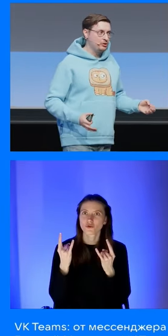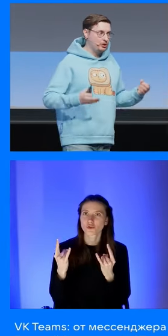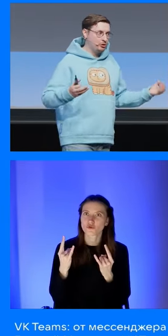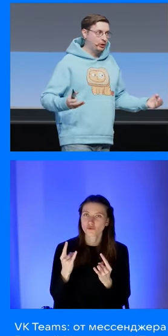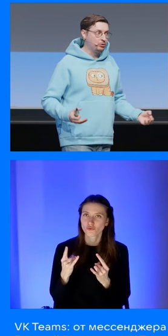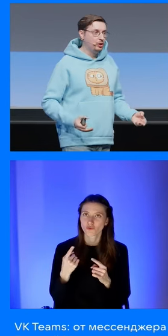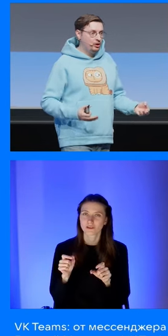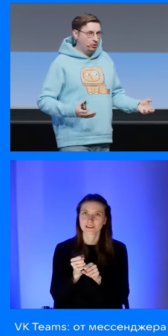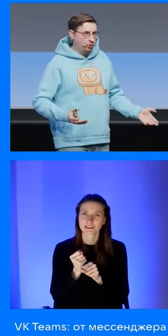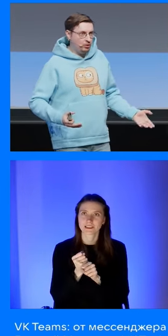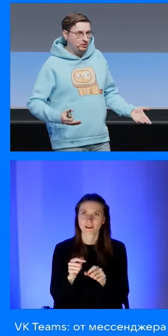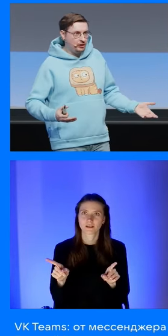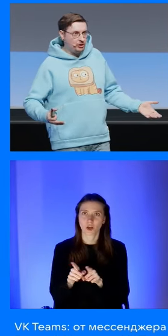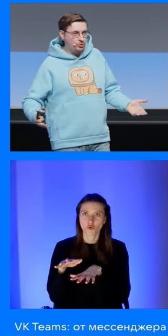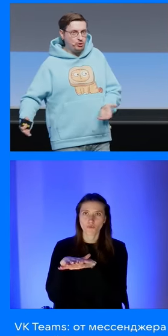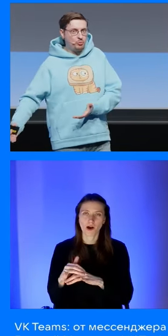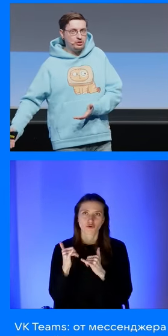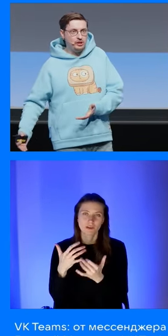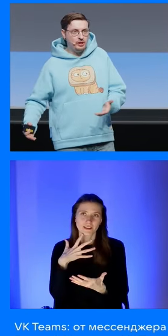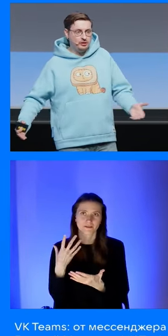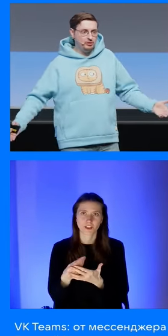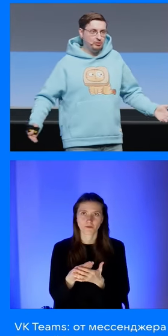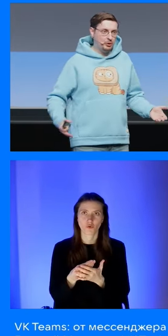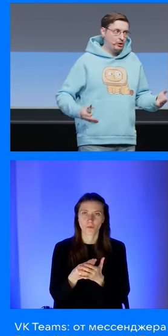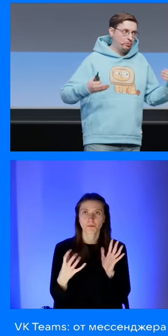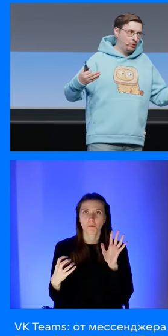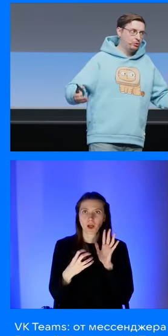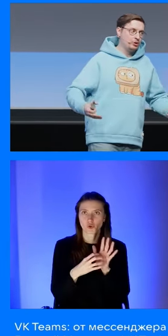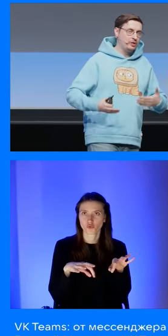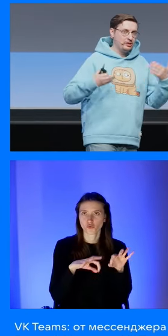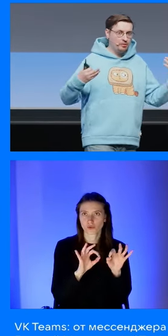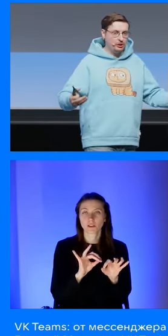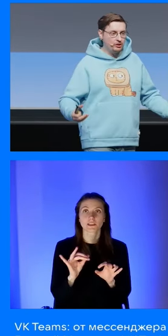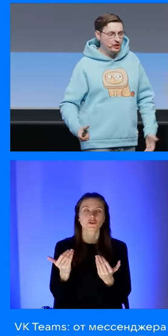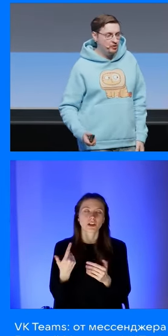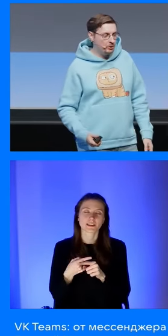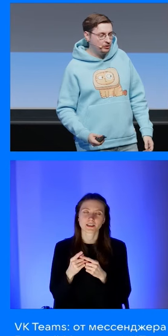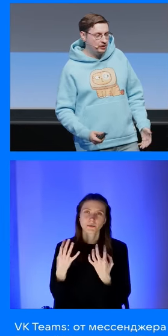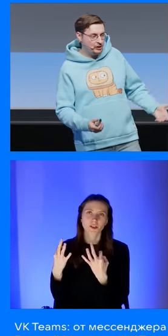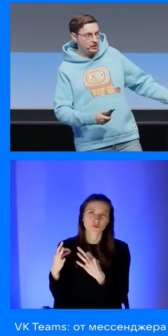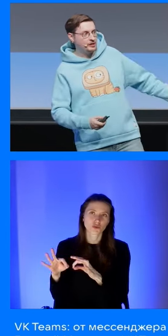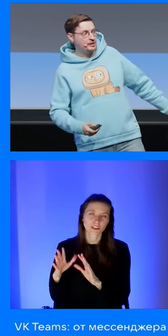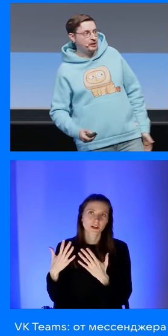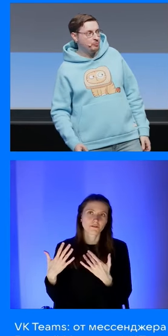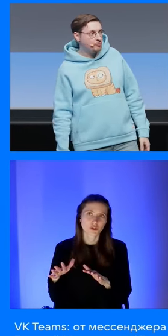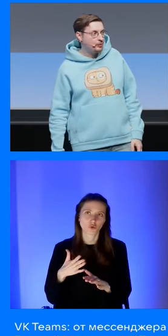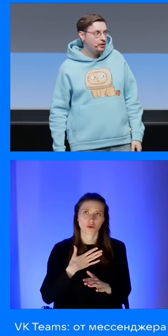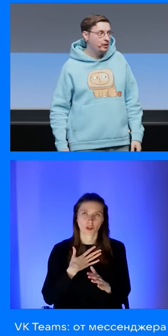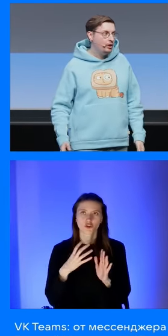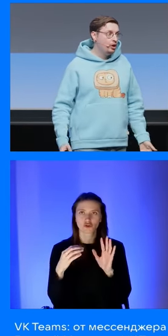сделать свою базу, сделать сложный продукт, но также они уже ее отпустили, они понимают, что продукт должен развиваться, и мы должны все идти вперед, нельзя держаться за